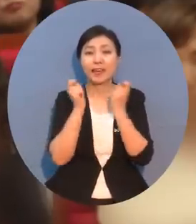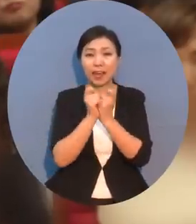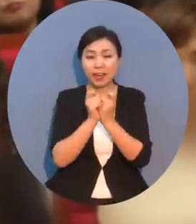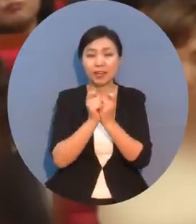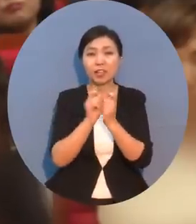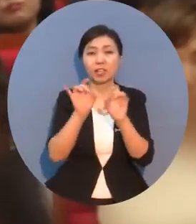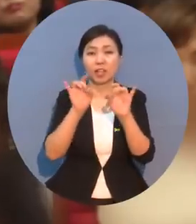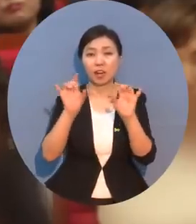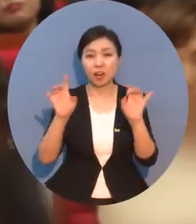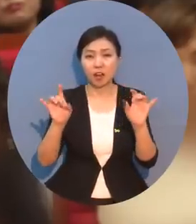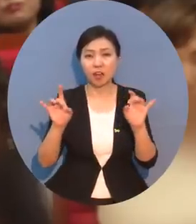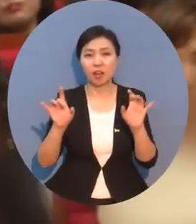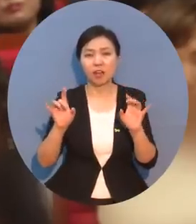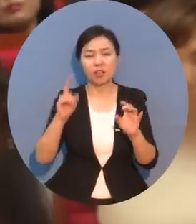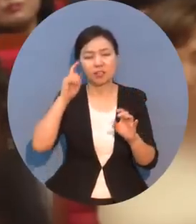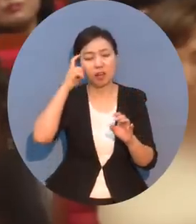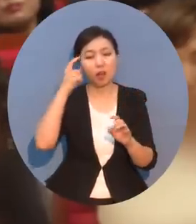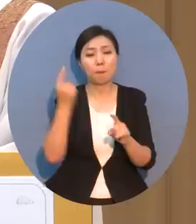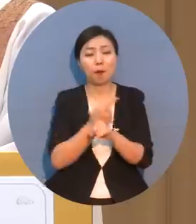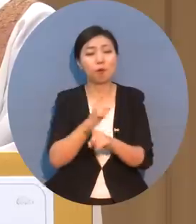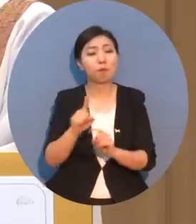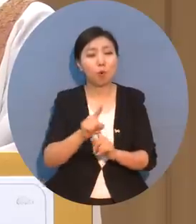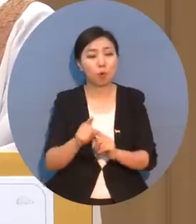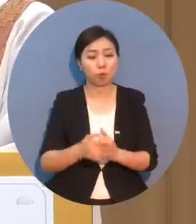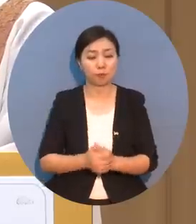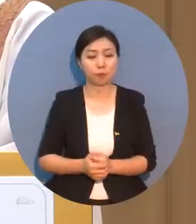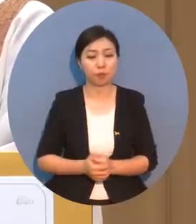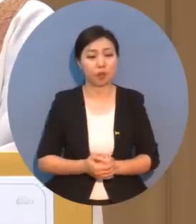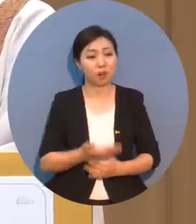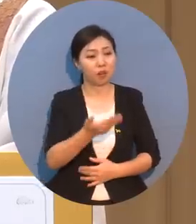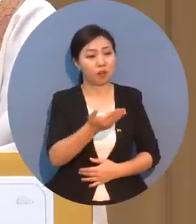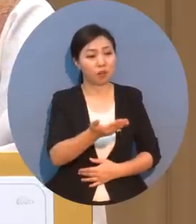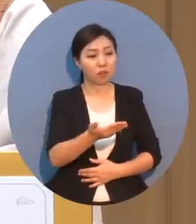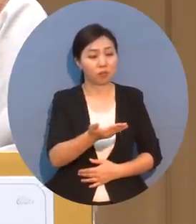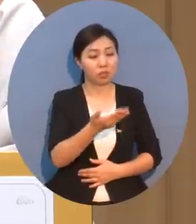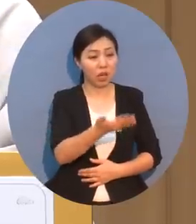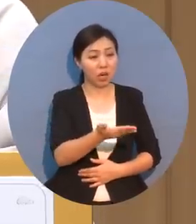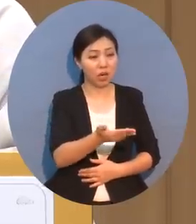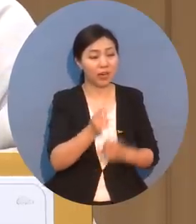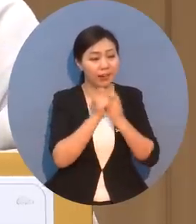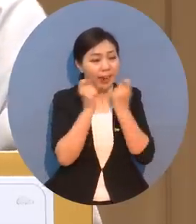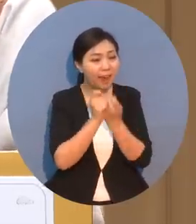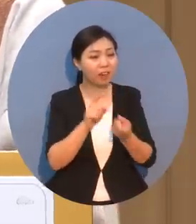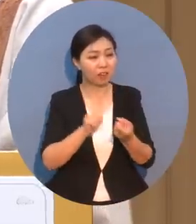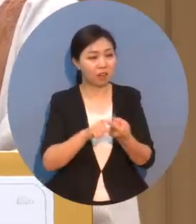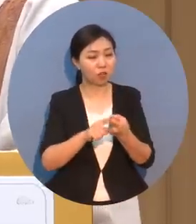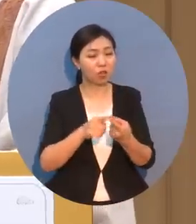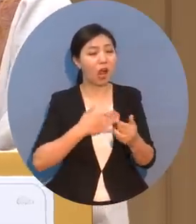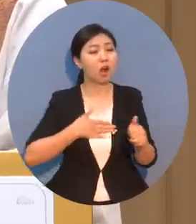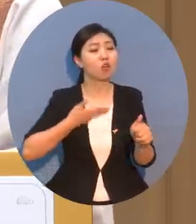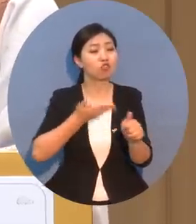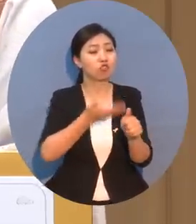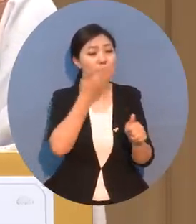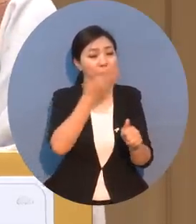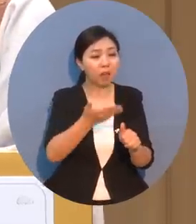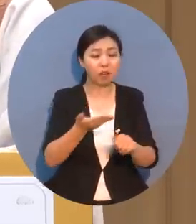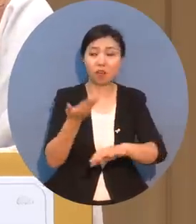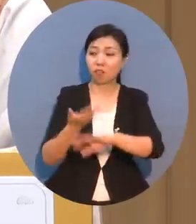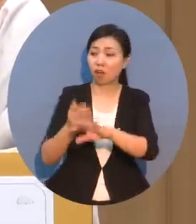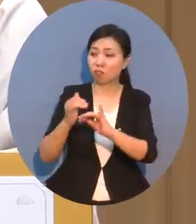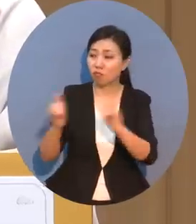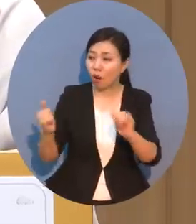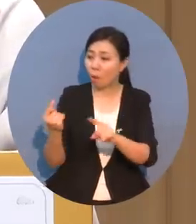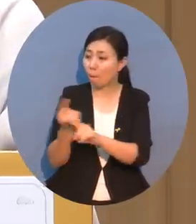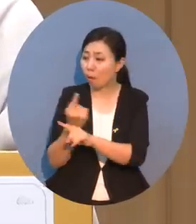개개인들이 어떤 노력이 필요할지 그것이 좀 궁금해서 근데 자기가 어떻게 할 거냐는 건 내가 가르쳐 줄수 있는데 그런 사람을